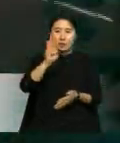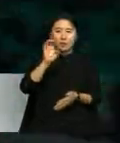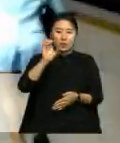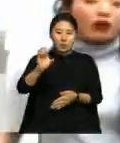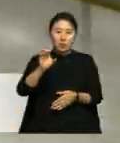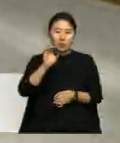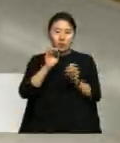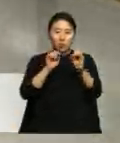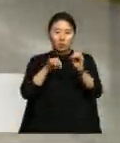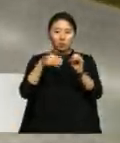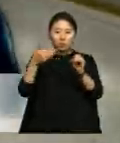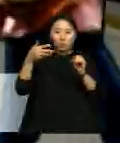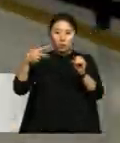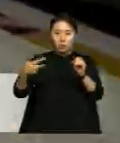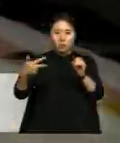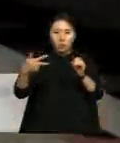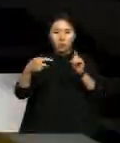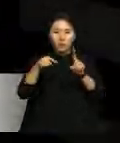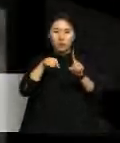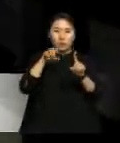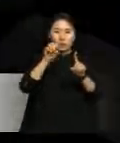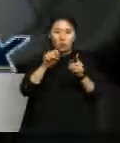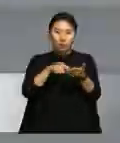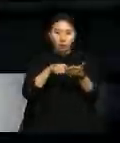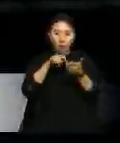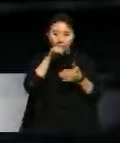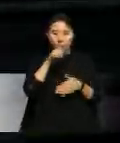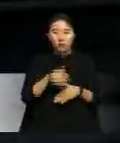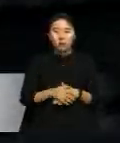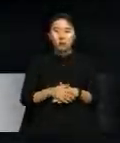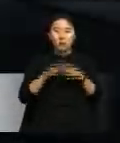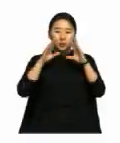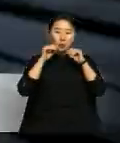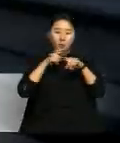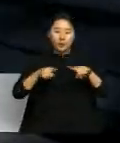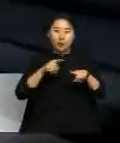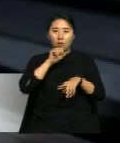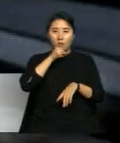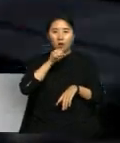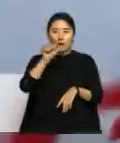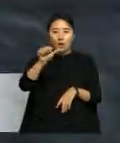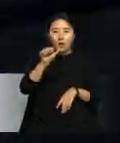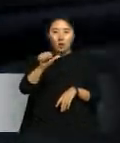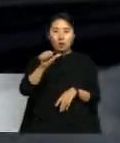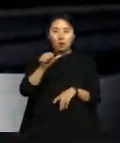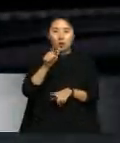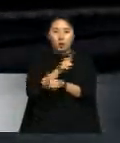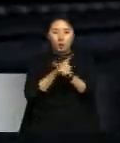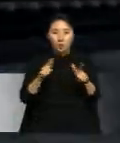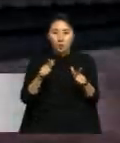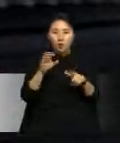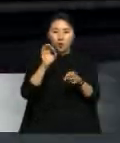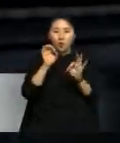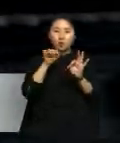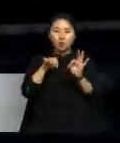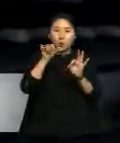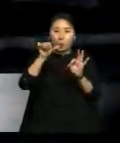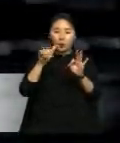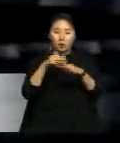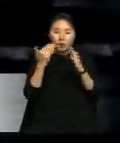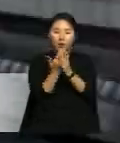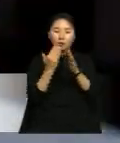0.97 과 1.02 나왔다고 밝혔습니다 또 종합 평가 점수 인 a hp 도 0.5 를 모두 넘겨